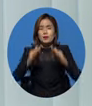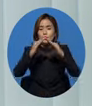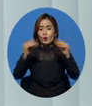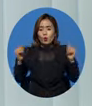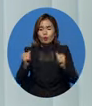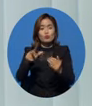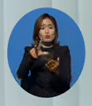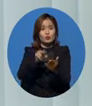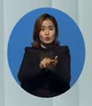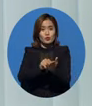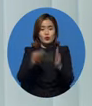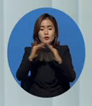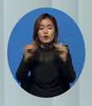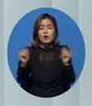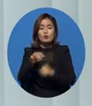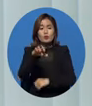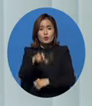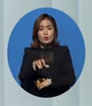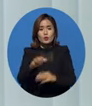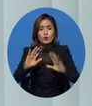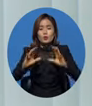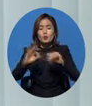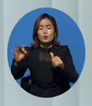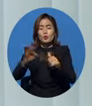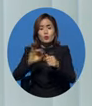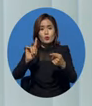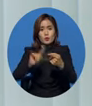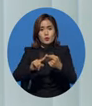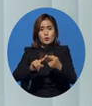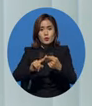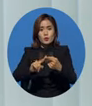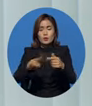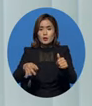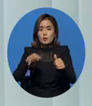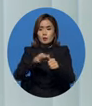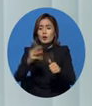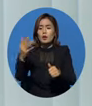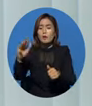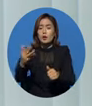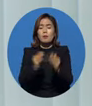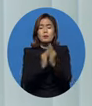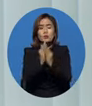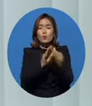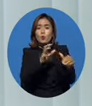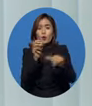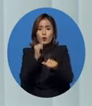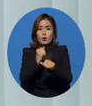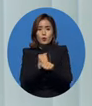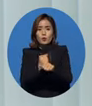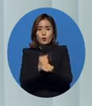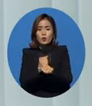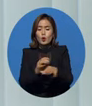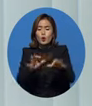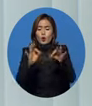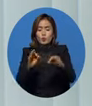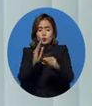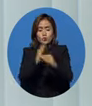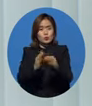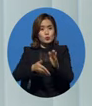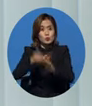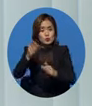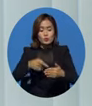아닙니다 전라북도 에서는 국민연금공단 의 기금 800조 원을 활용해서 금융중심지 를